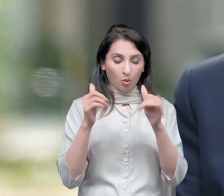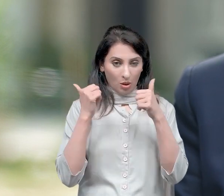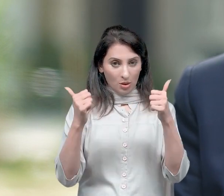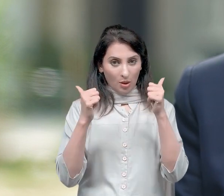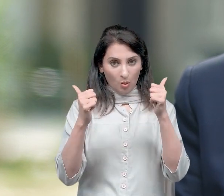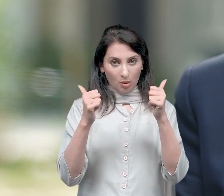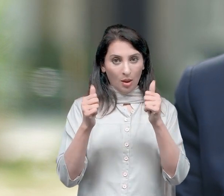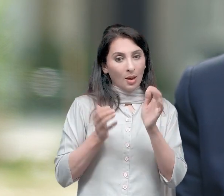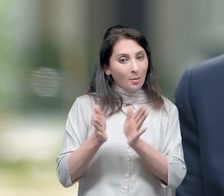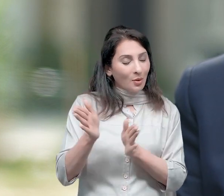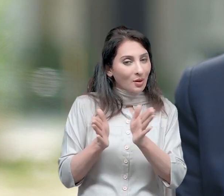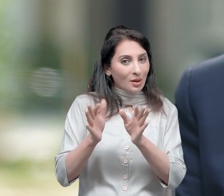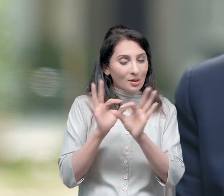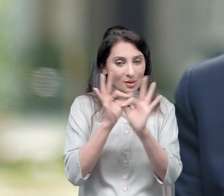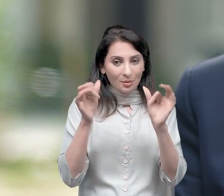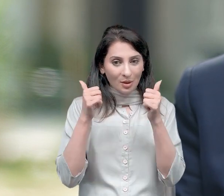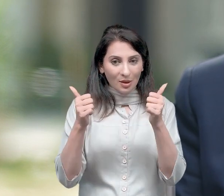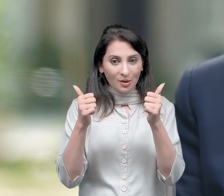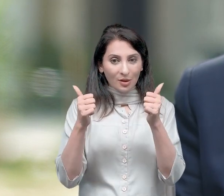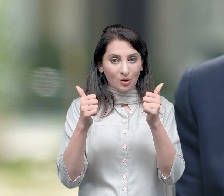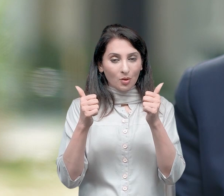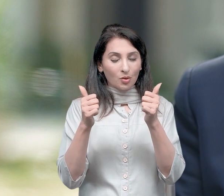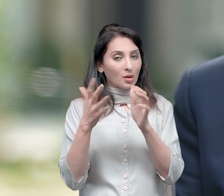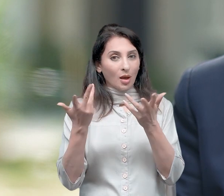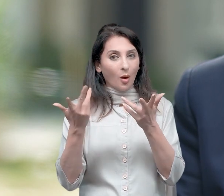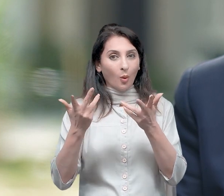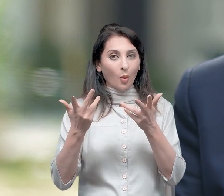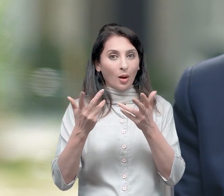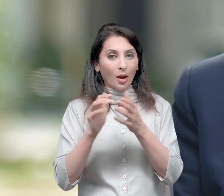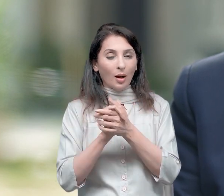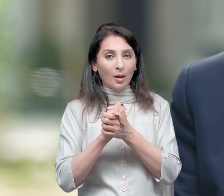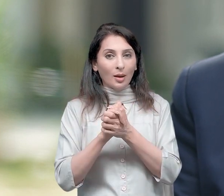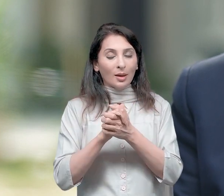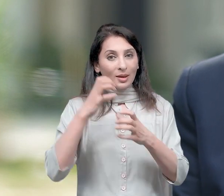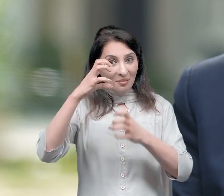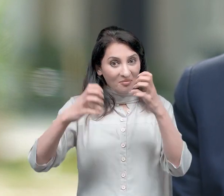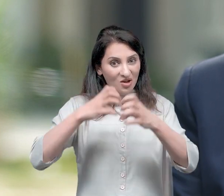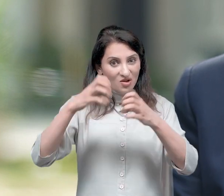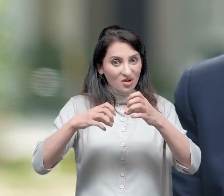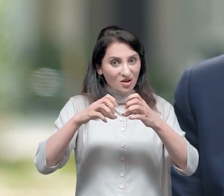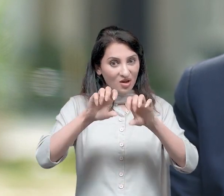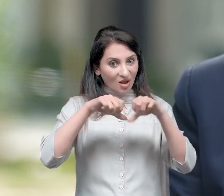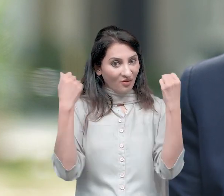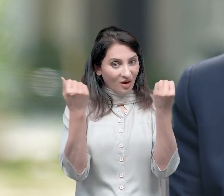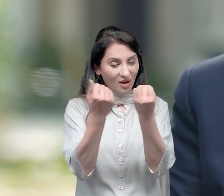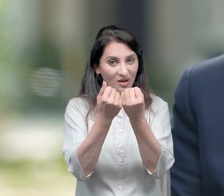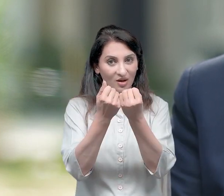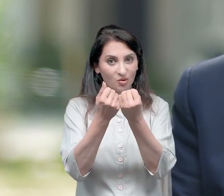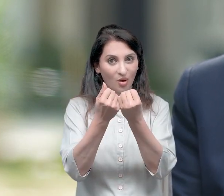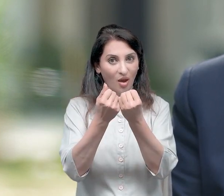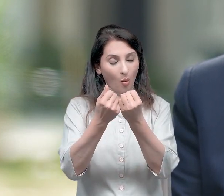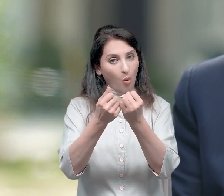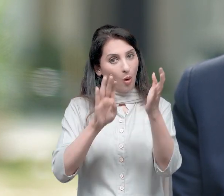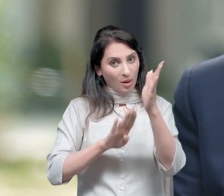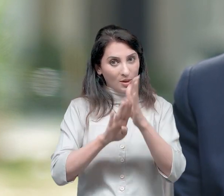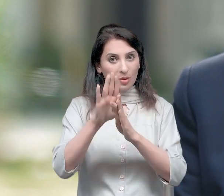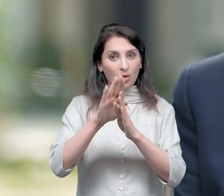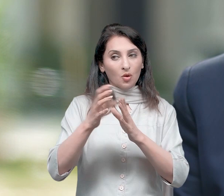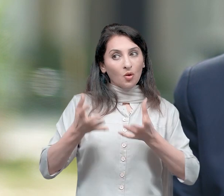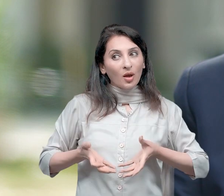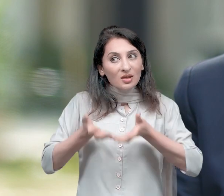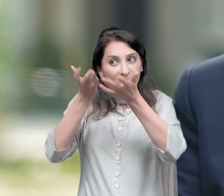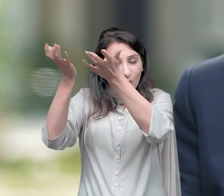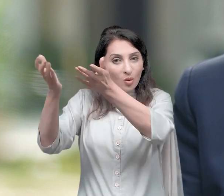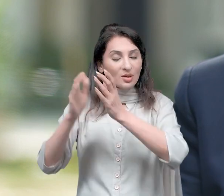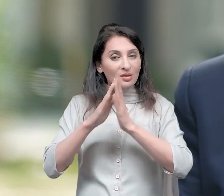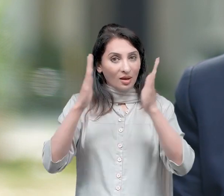پولیٹیکل سٹیبلٹی آنے سے یہ ہوگا کہ انڈسٹری فلرش کرے گی، ہماری باقی چیزیں چلیں گی، ایکسپورٹس بڑھیں گی،